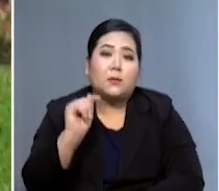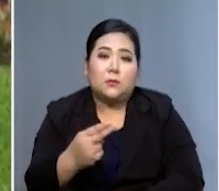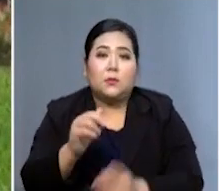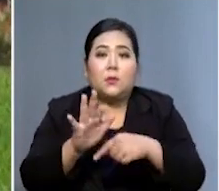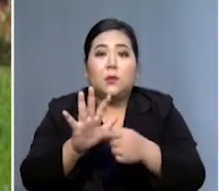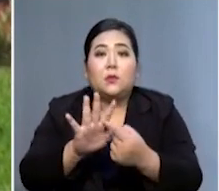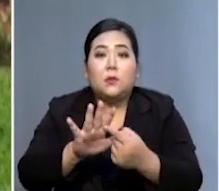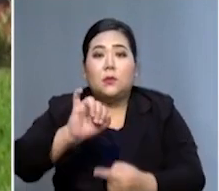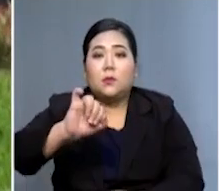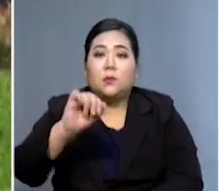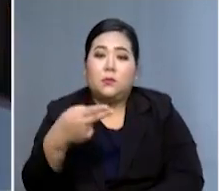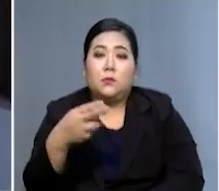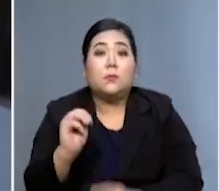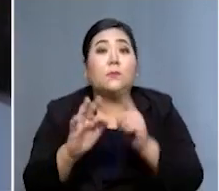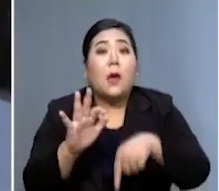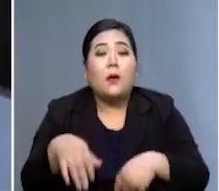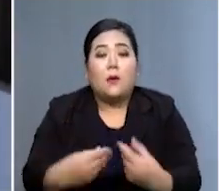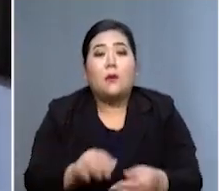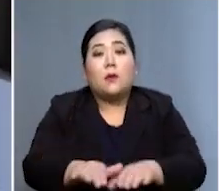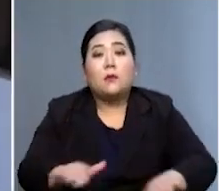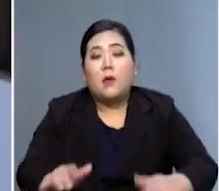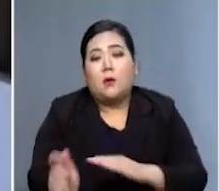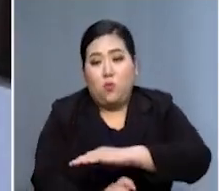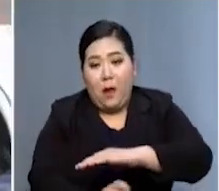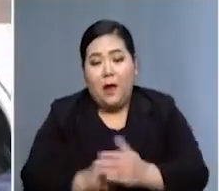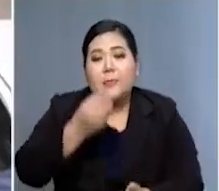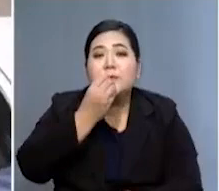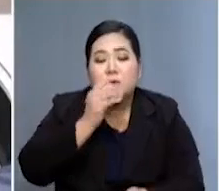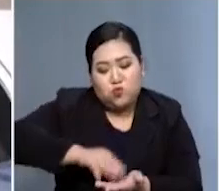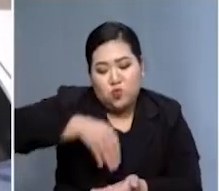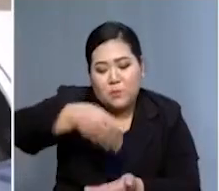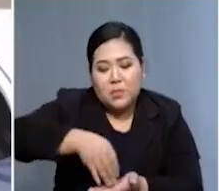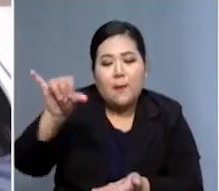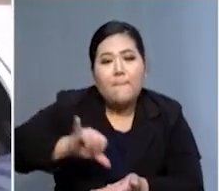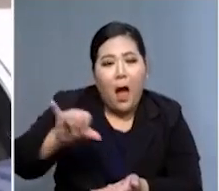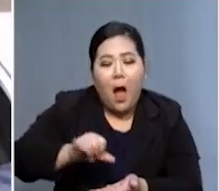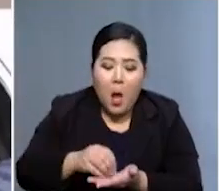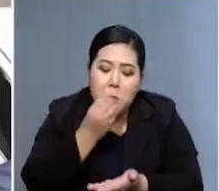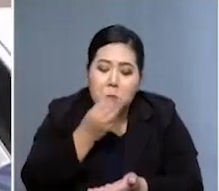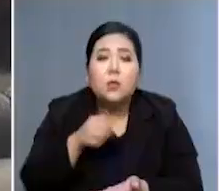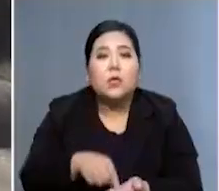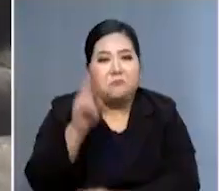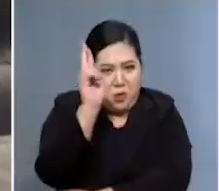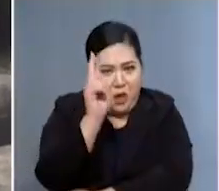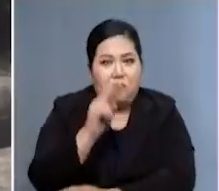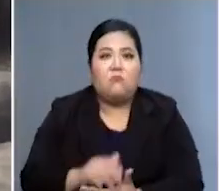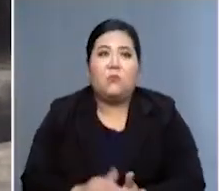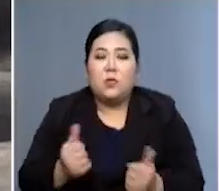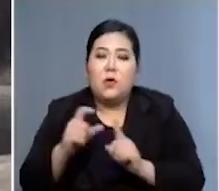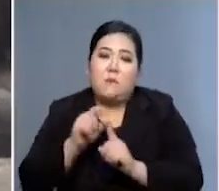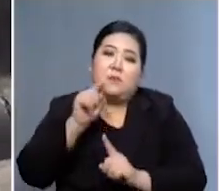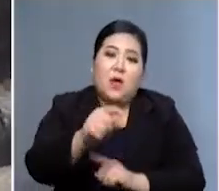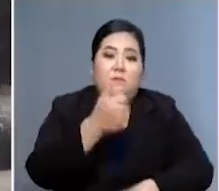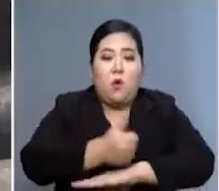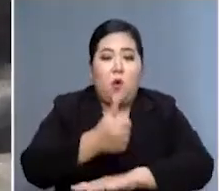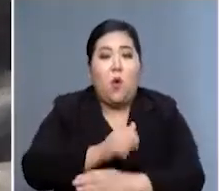ะจังหวัดสุราษฎร์ธานีให้เด็กนักเรียนอนุบาลกินขนมจีนคลุกน้ำปลาในถาดหลุมต่อมาก็มีคำสั่งย้ายนายสมชาวสิทธิเชนผอ.โ